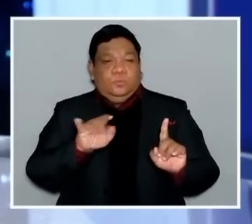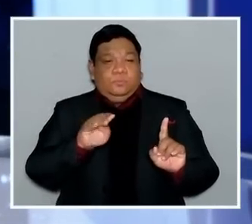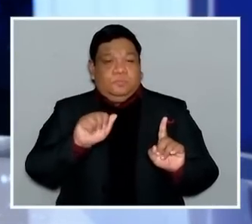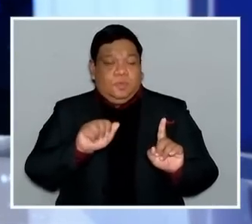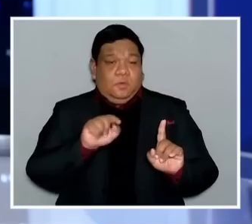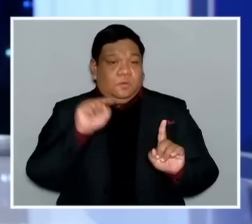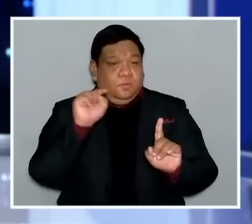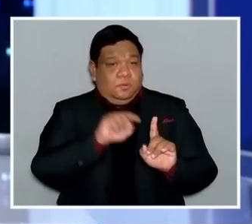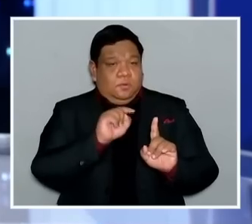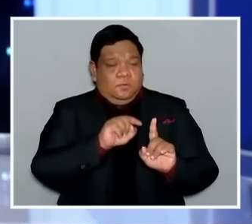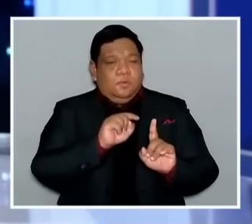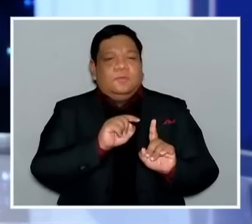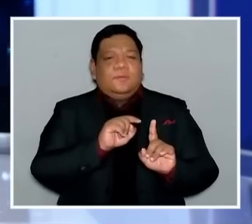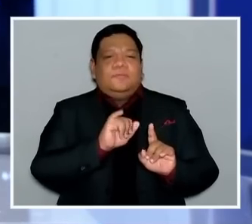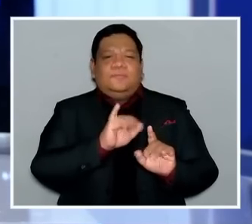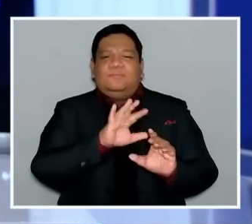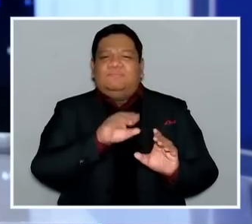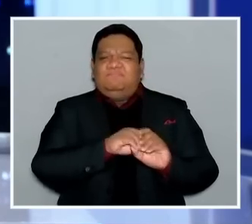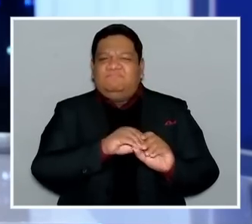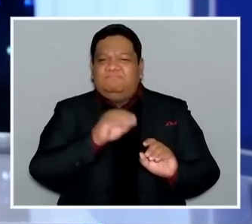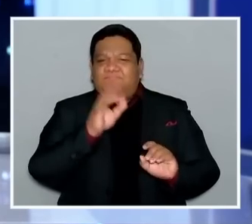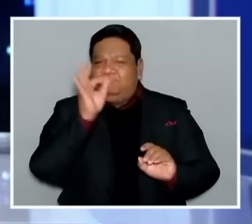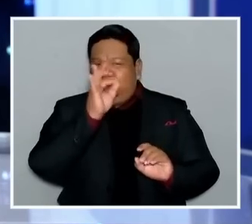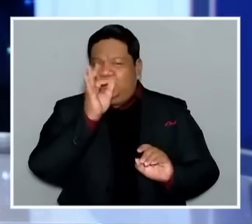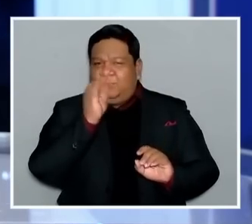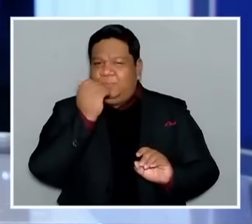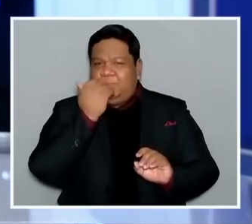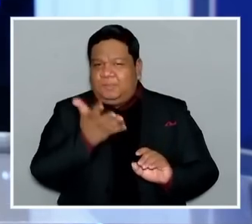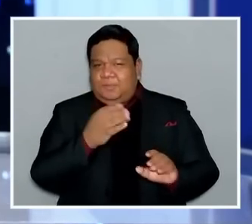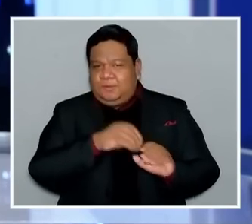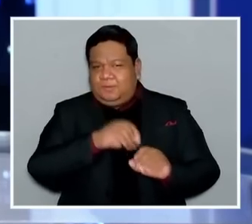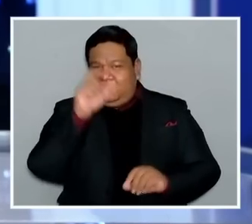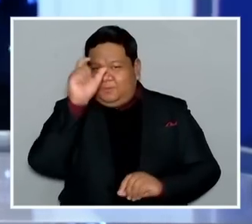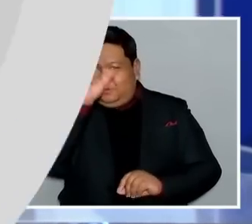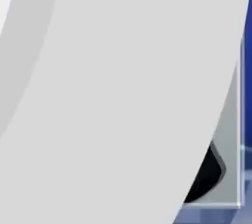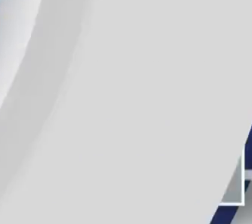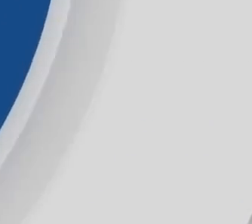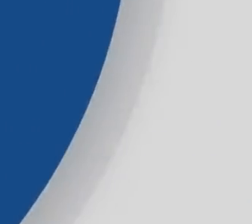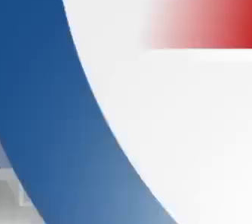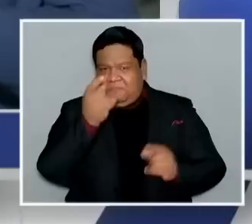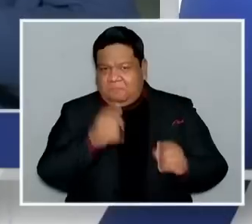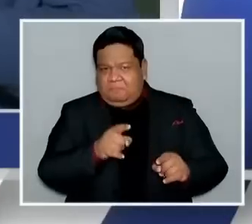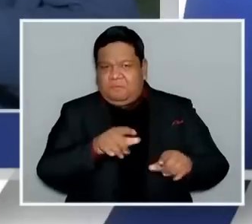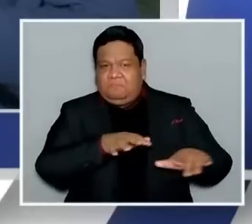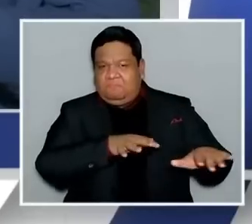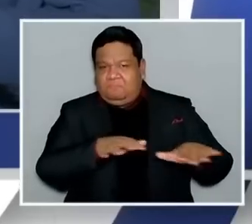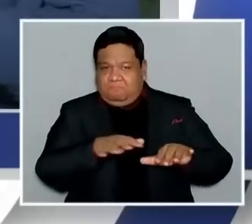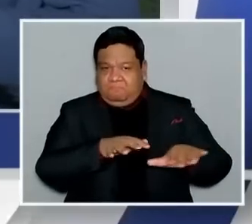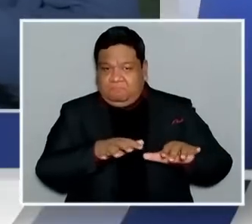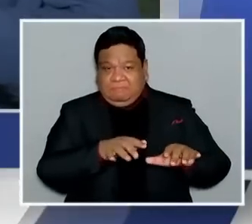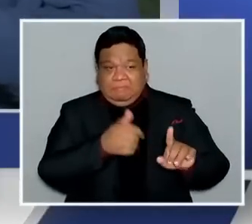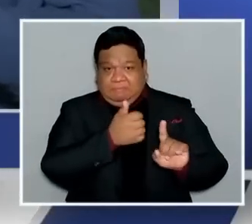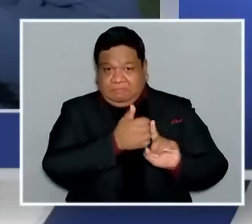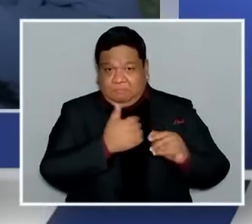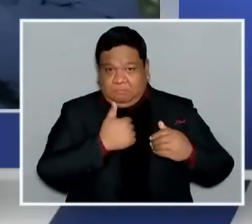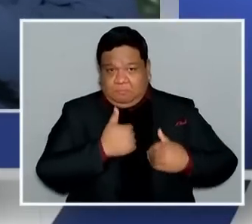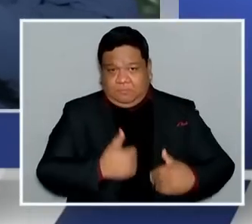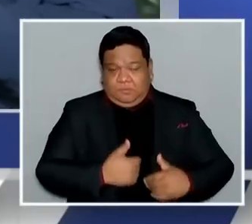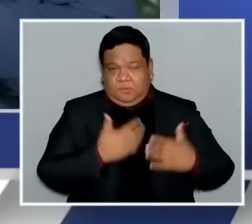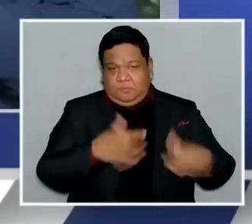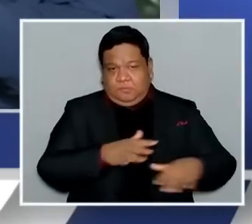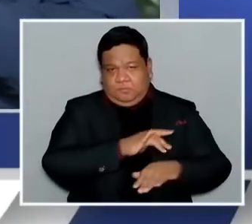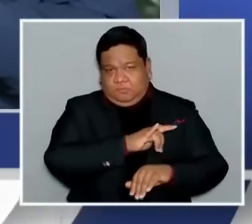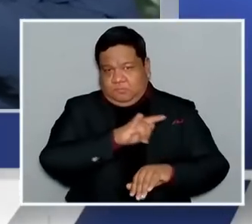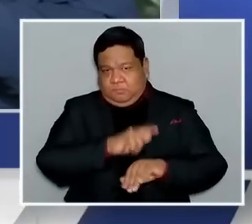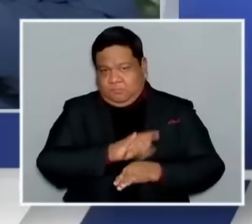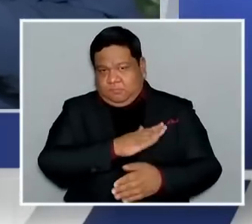Pilipino na nasawi sa lindol sa Turkey. At live mula sa NAIA, nagpapatrol si Dennis Dato. Dennis, anong